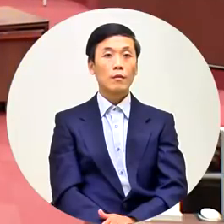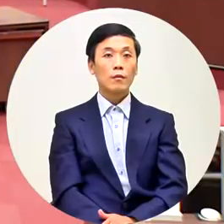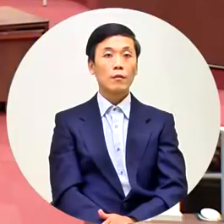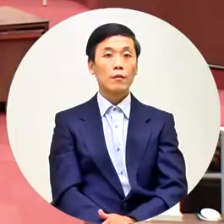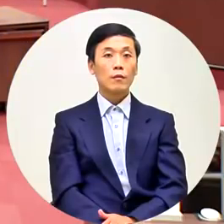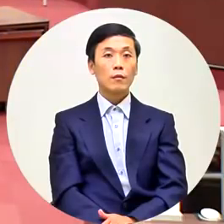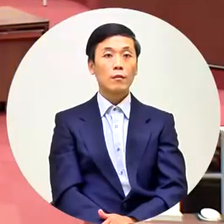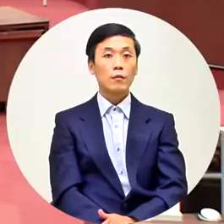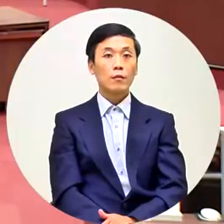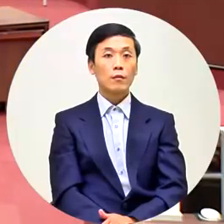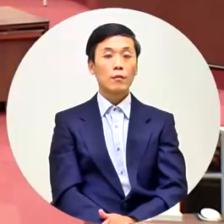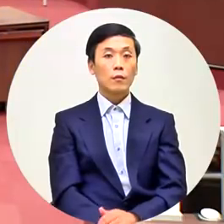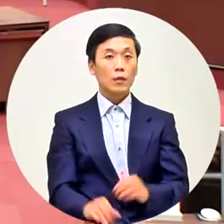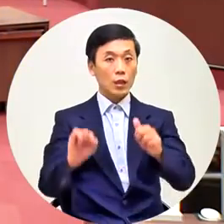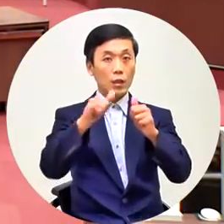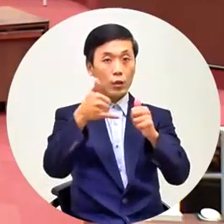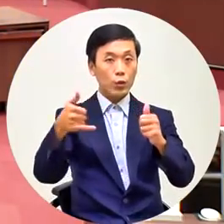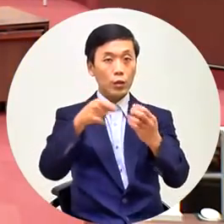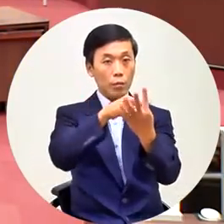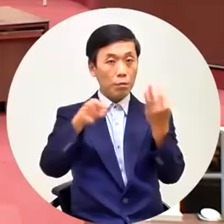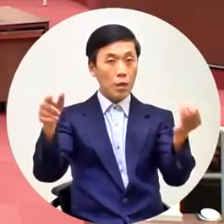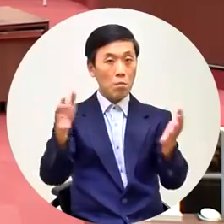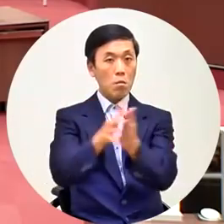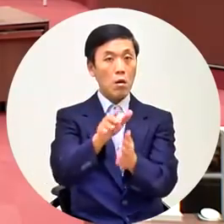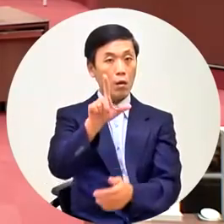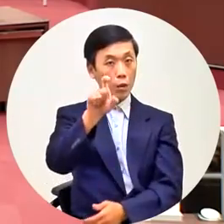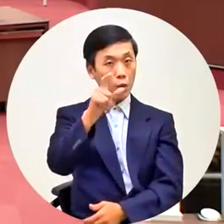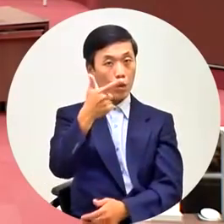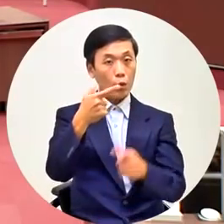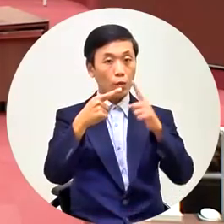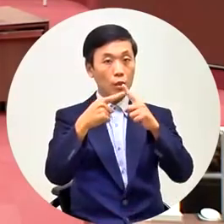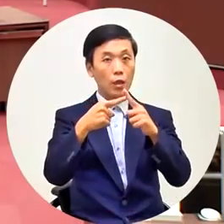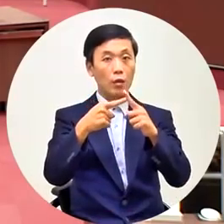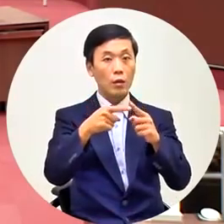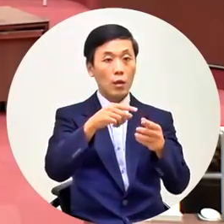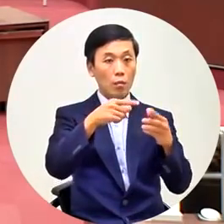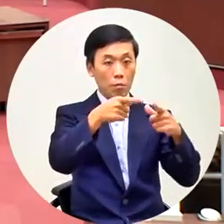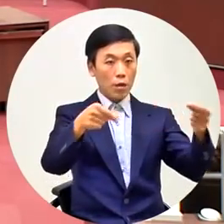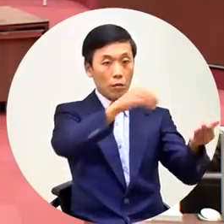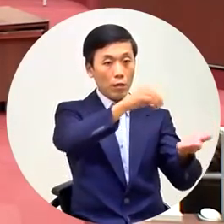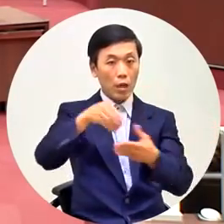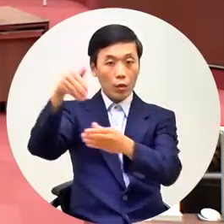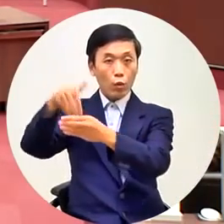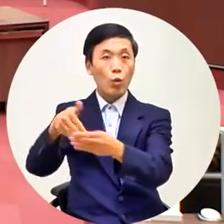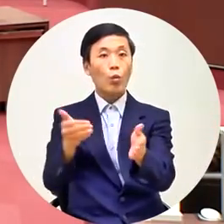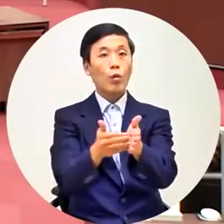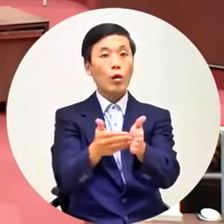全数66位议员均已领票完成，投完票， 请工作人员准备开